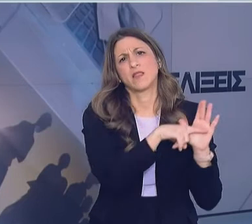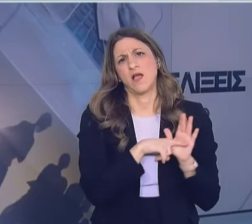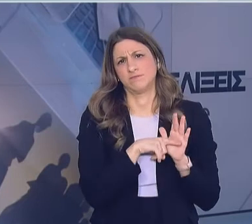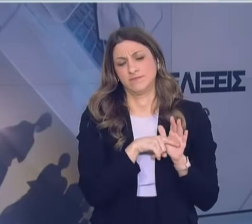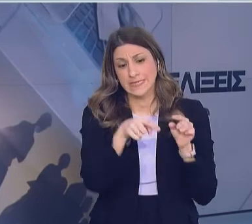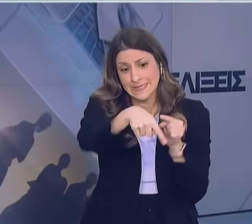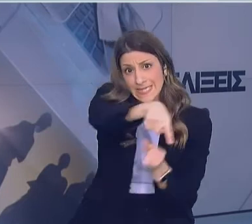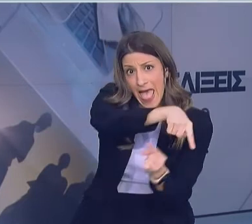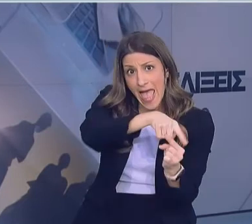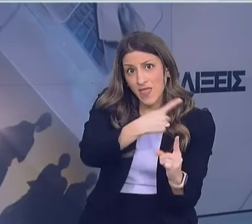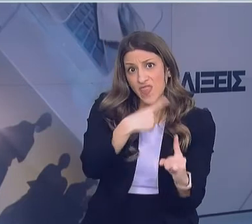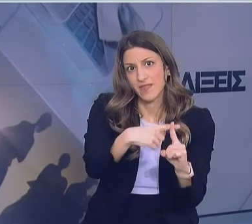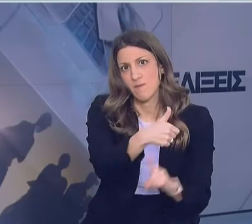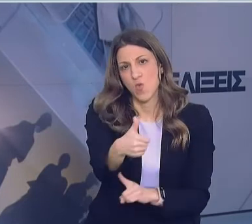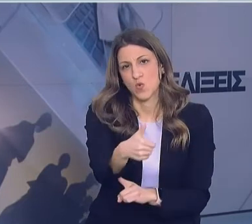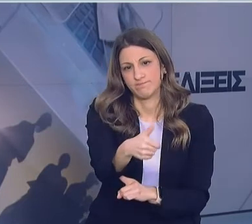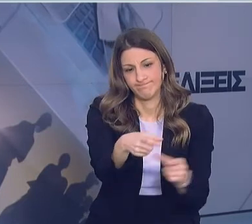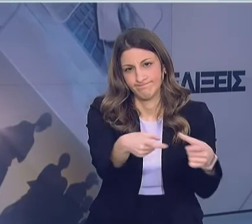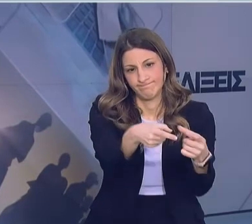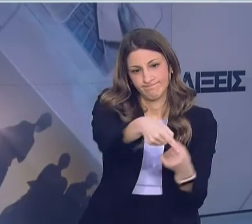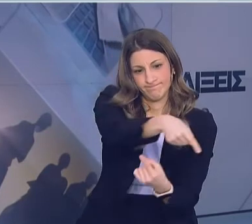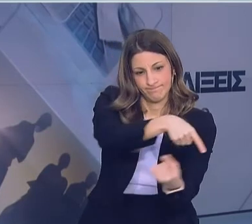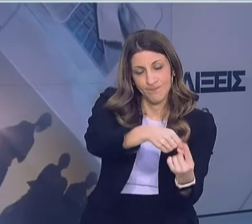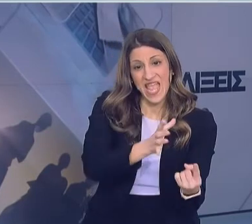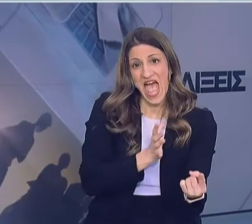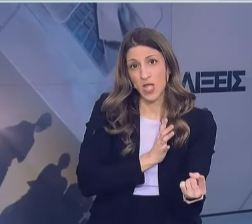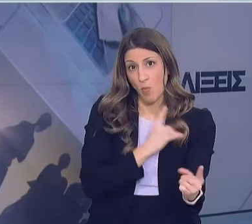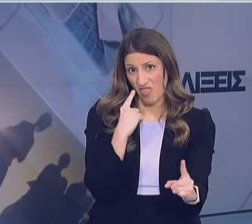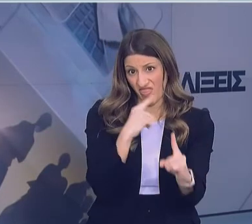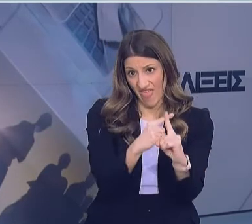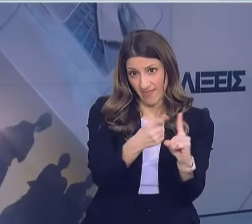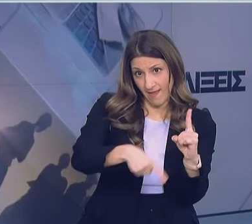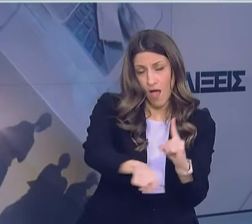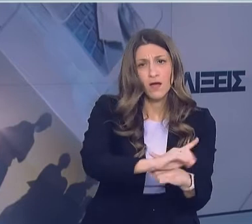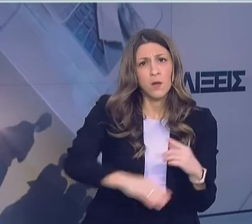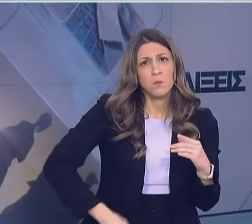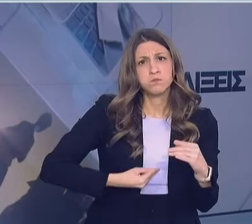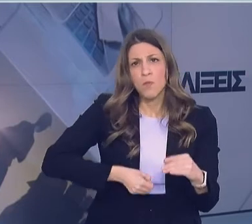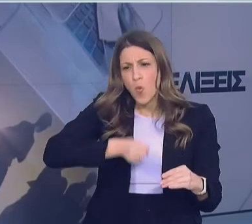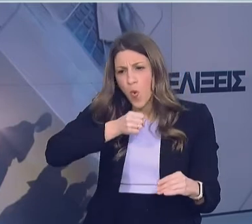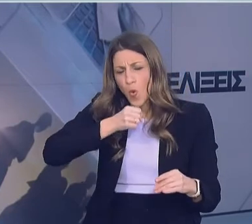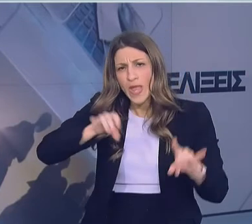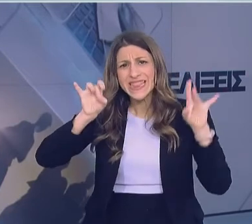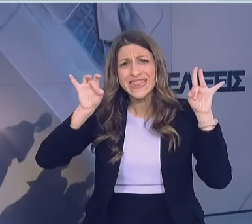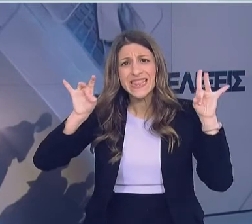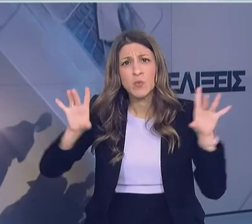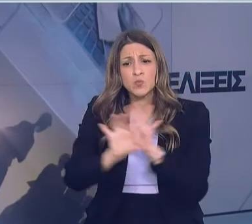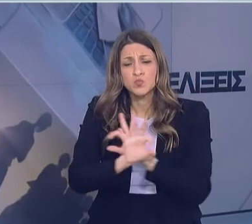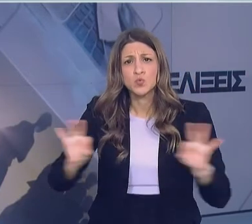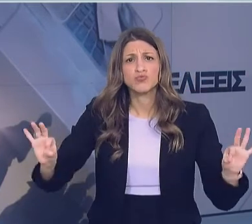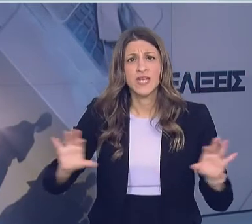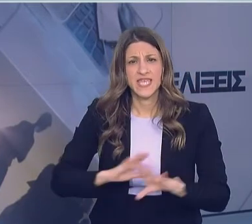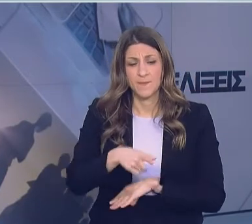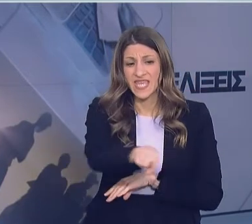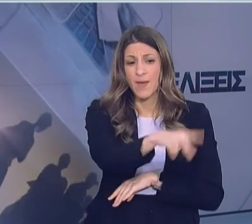ήταν όλα αρνητικά. Κανένα από τα άτομα τα οποία βρέθηκε θετικά δεν έχει συμπτώματα της νόσου, ενώ επίσης κανένα από τα 23